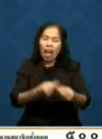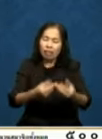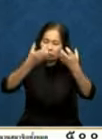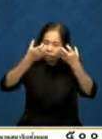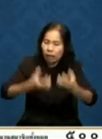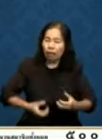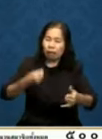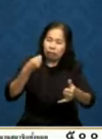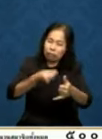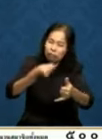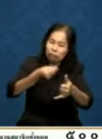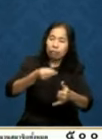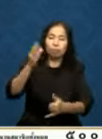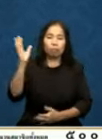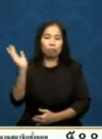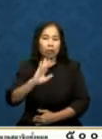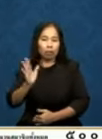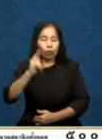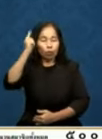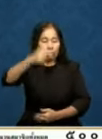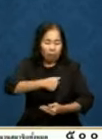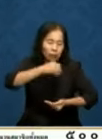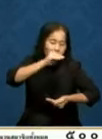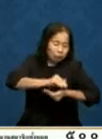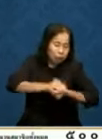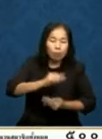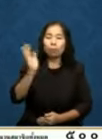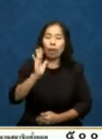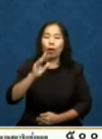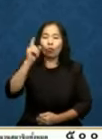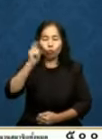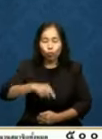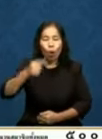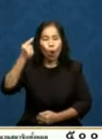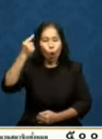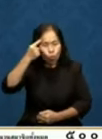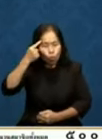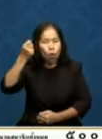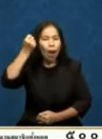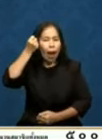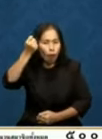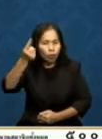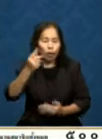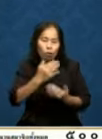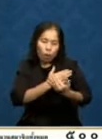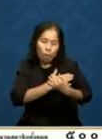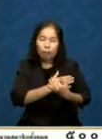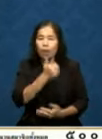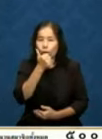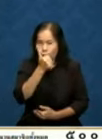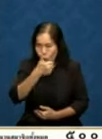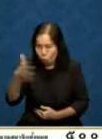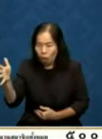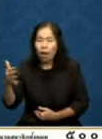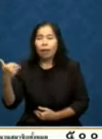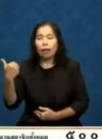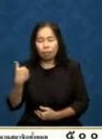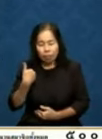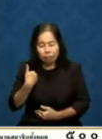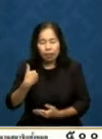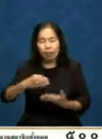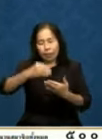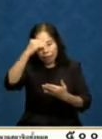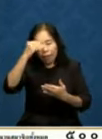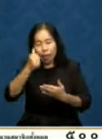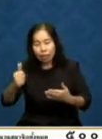ไปค่ะให้พวกเขาได้มีความรู้ความเข้าใจเกี่ยวกับการเลี้ยงลูกที่ดีด้วยความรักมีการสื่อสารที่มีประสิทธิภา